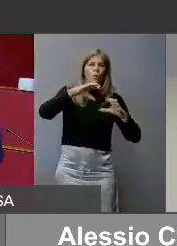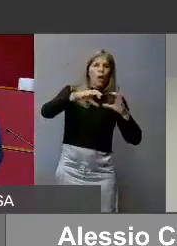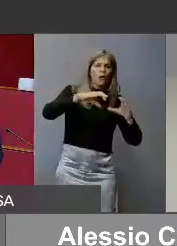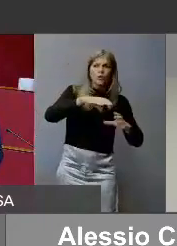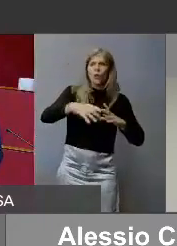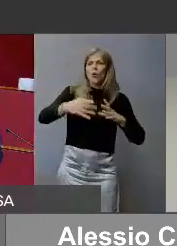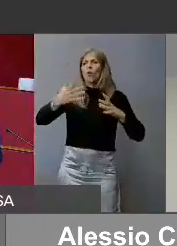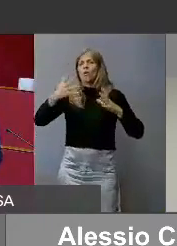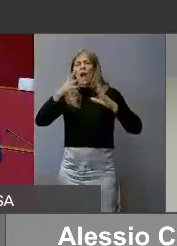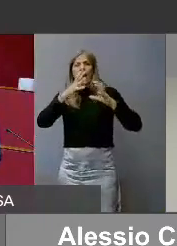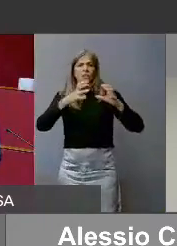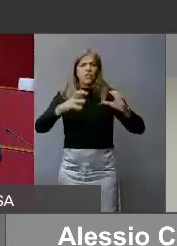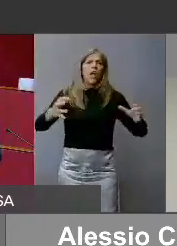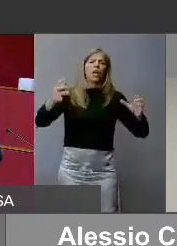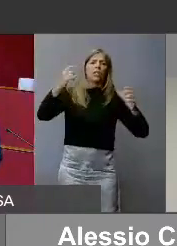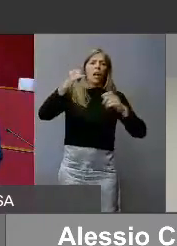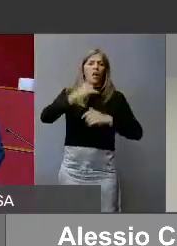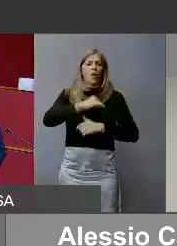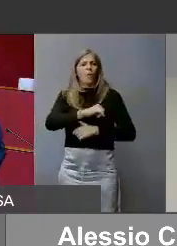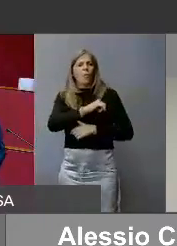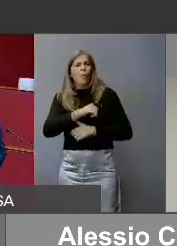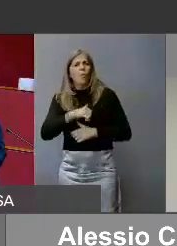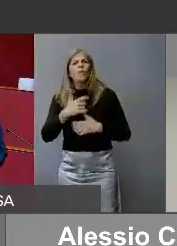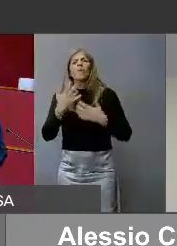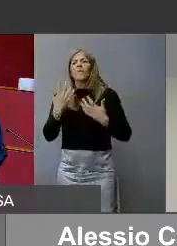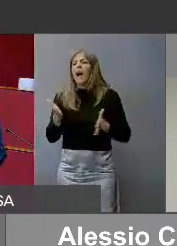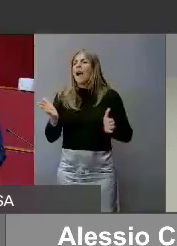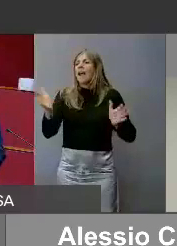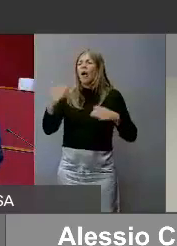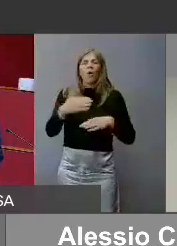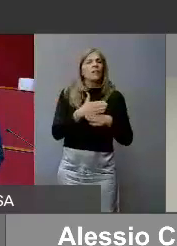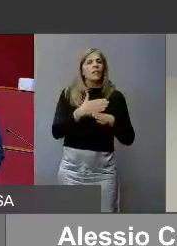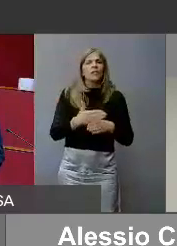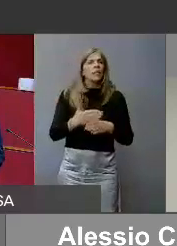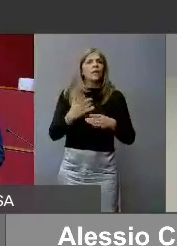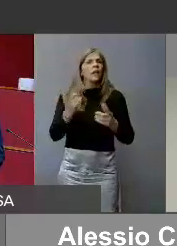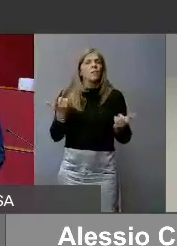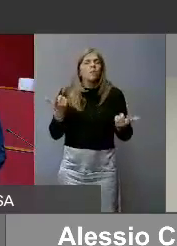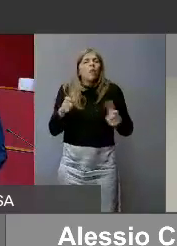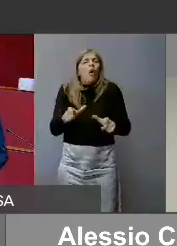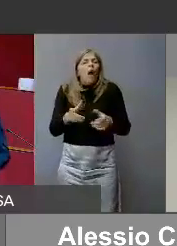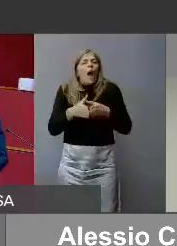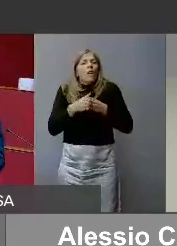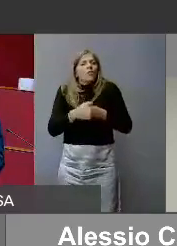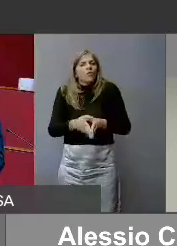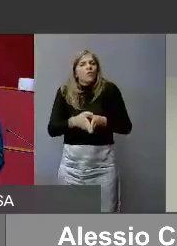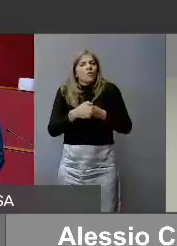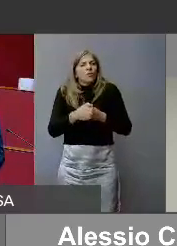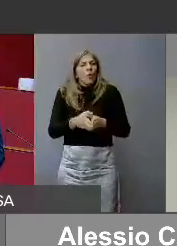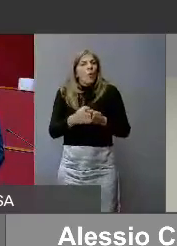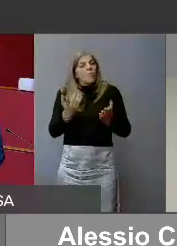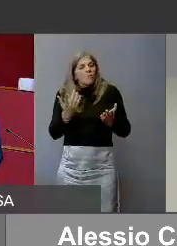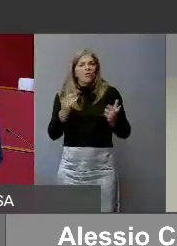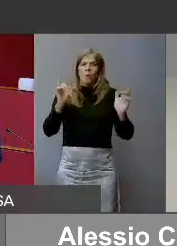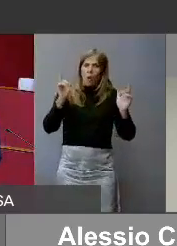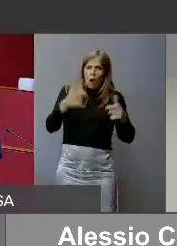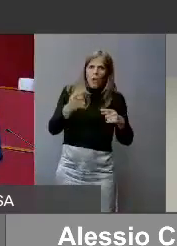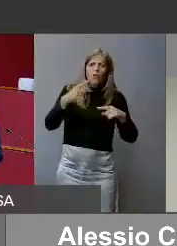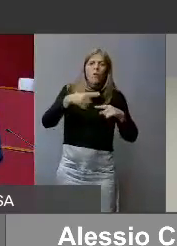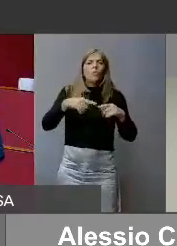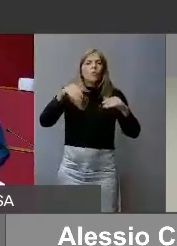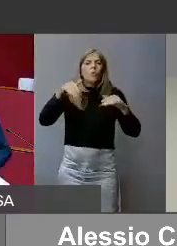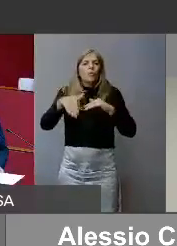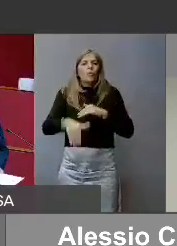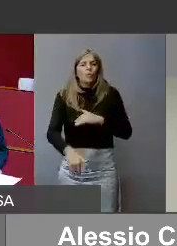dall'azienda e dal comune vario della raccolta differenziata è fermo è addirittura decresce e la seconda domanda